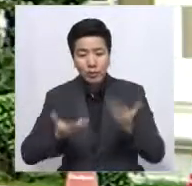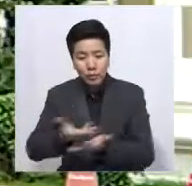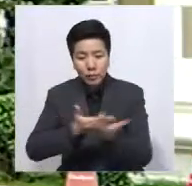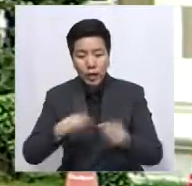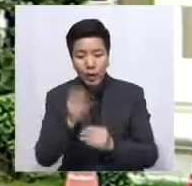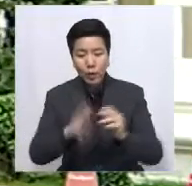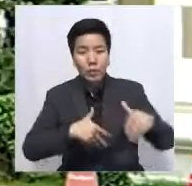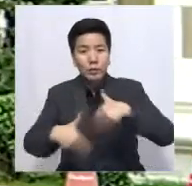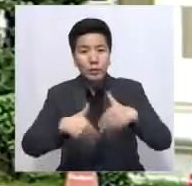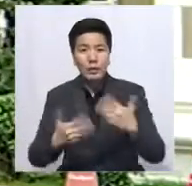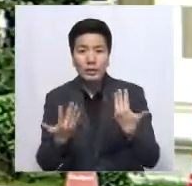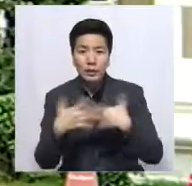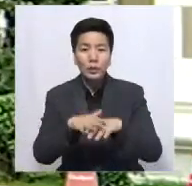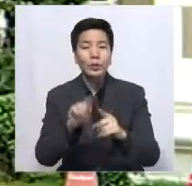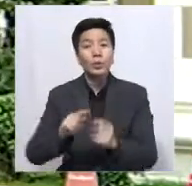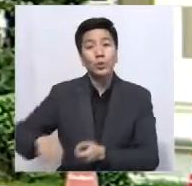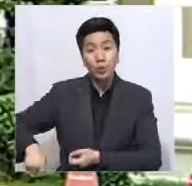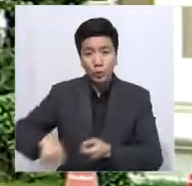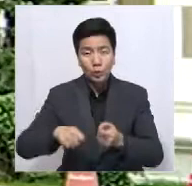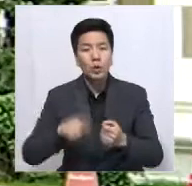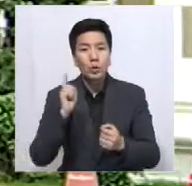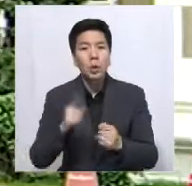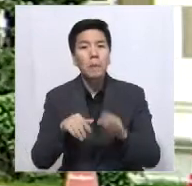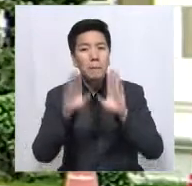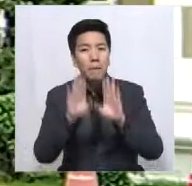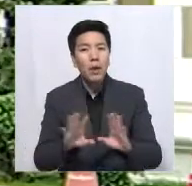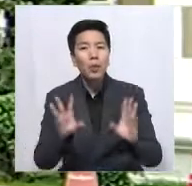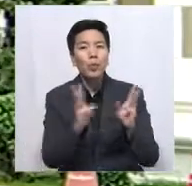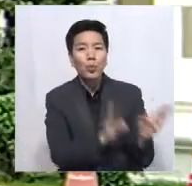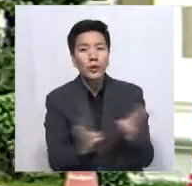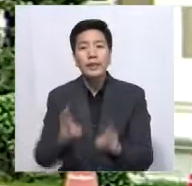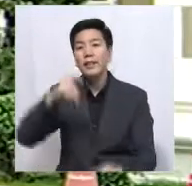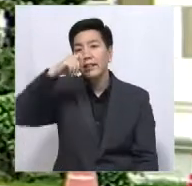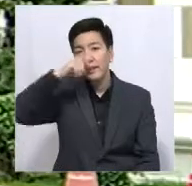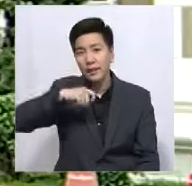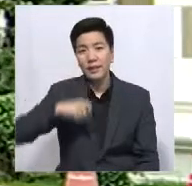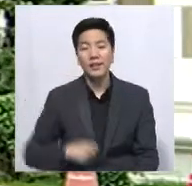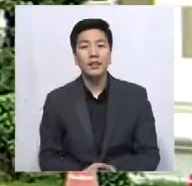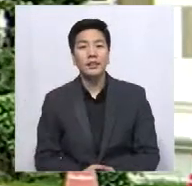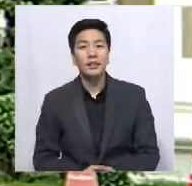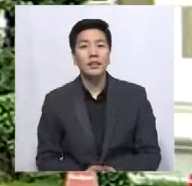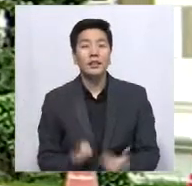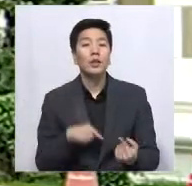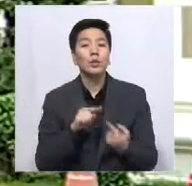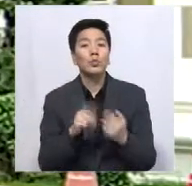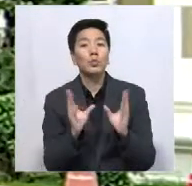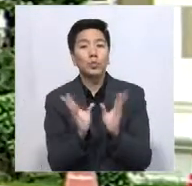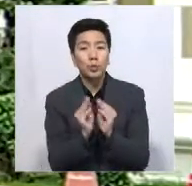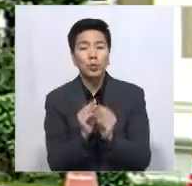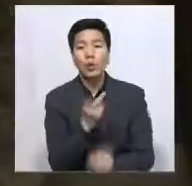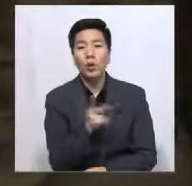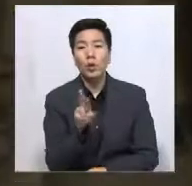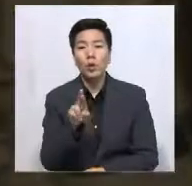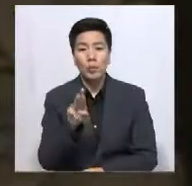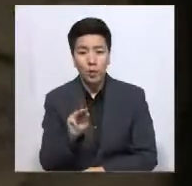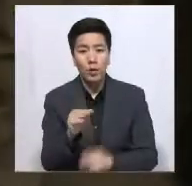ให้ประชาชนทั้งร่วมเล่นเทศกาลสงกรานต์อย่างเป็นขนบธรรมเนียมประเพณีไทยค่ะส่วนวาระการประชุมคณะรัฐม